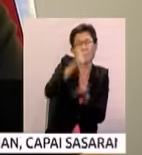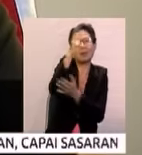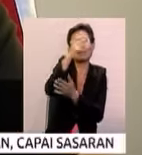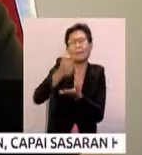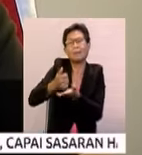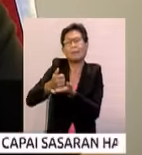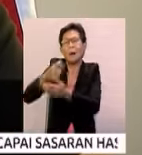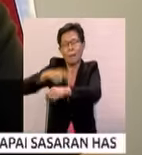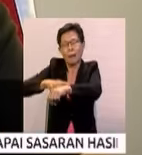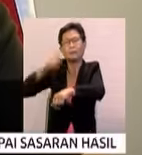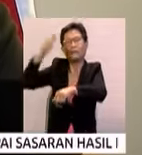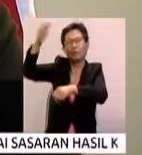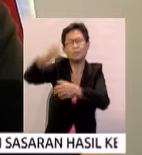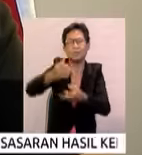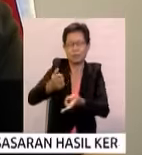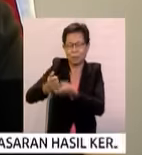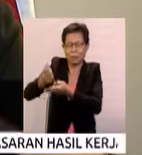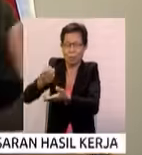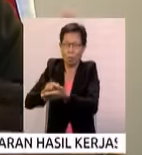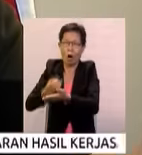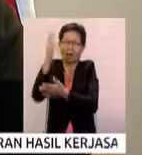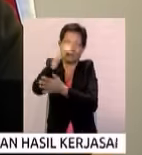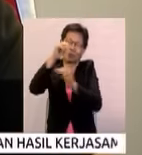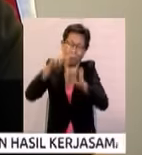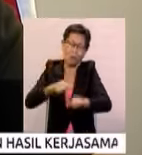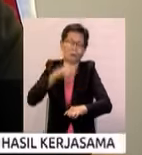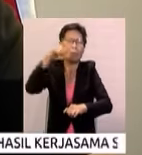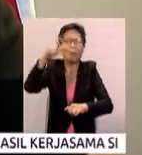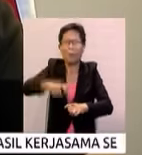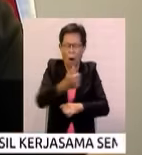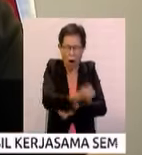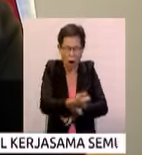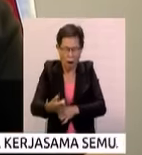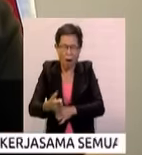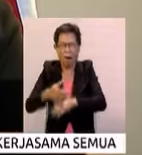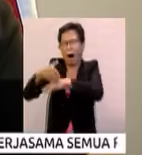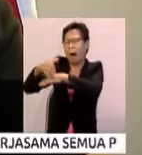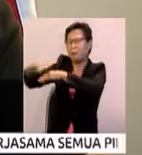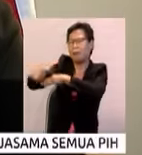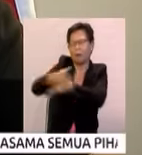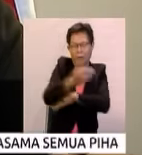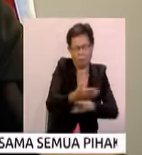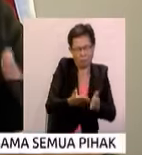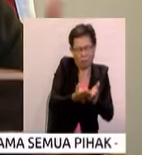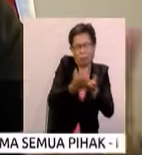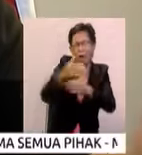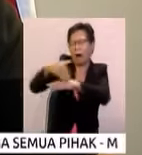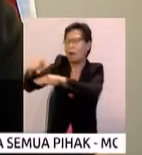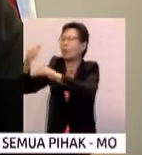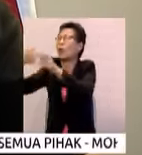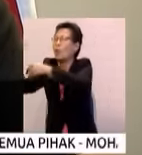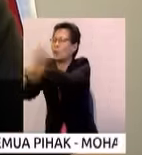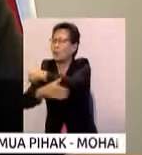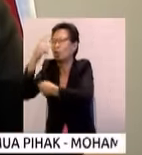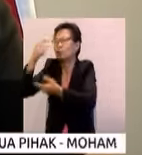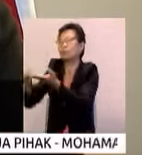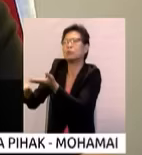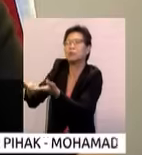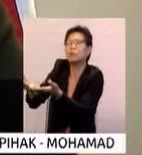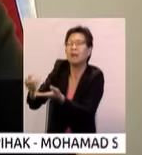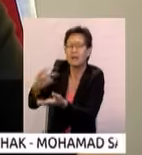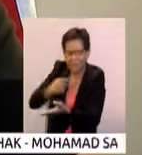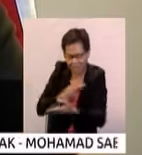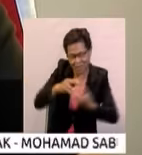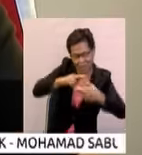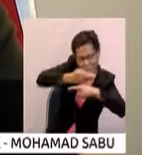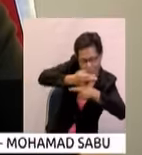kerajaan pada masa yang akan datang. Tak payahlah suatu alat itu kita hantar ke luar negara. Tapi kita boleh usahakan untuk